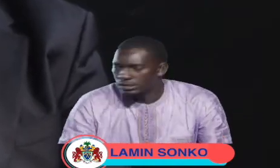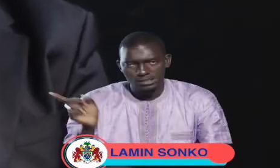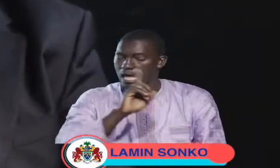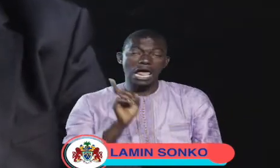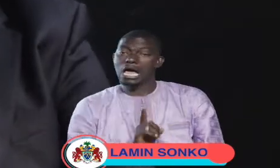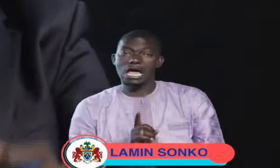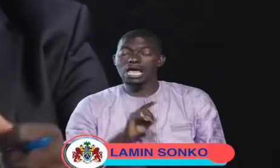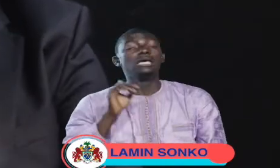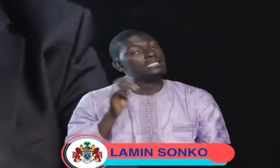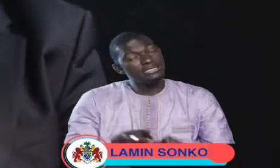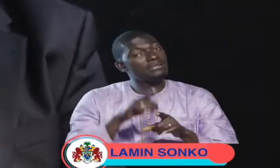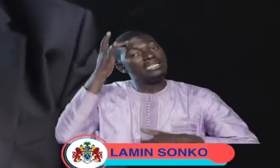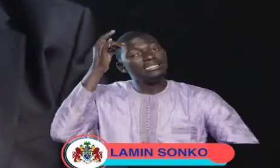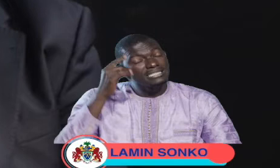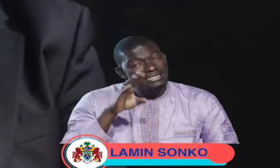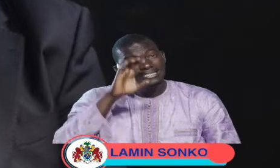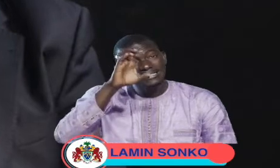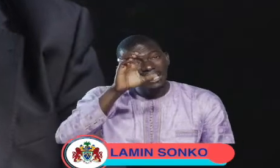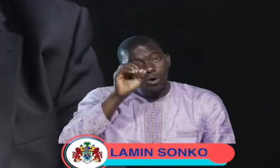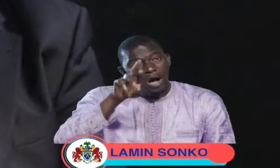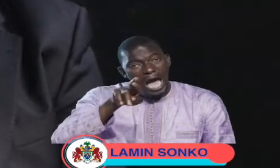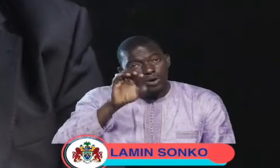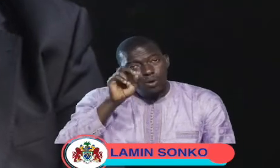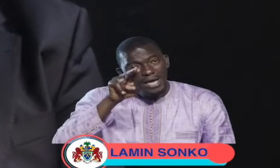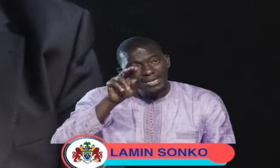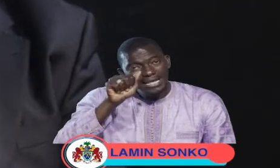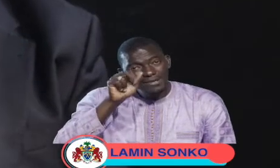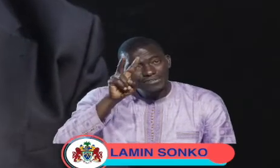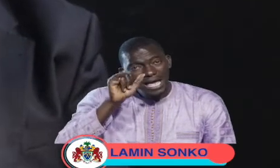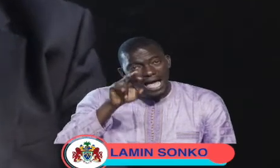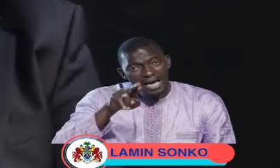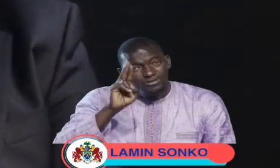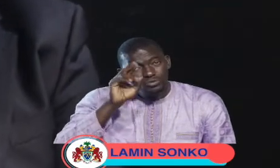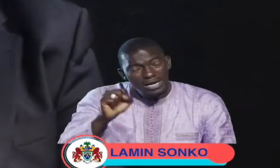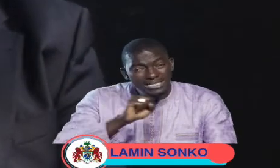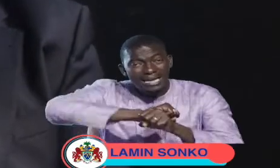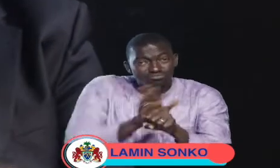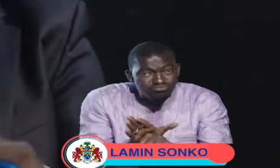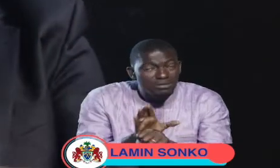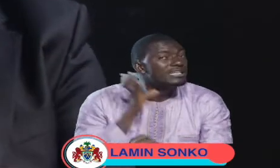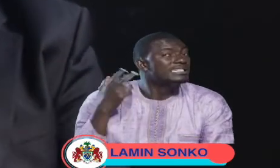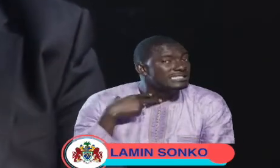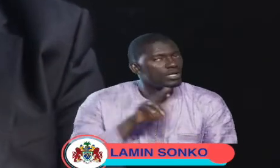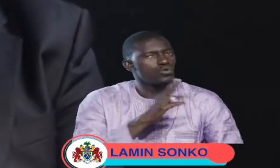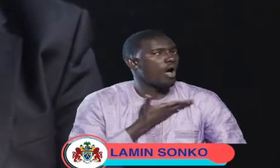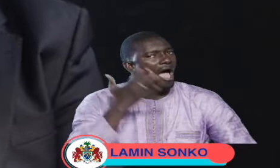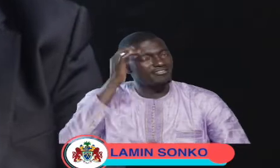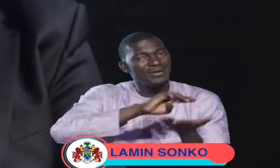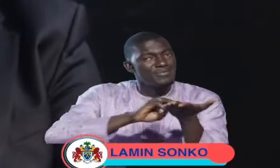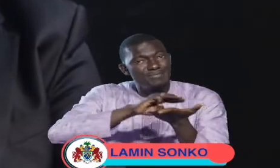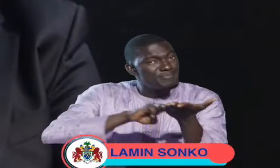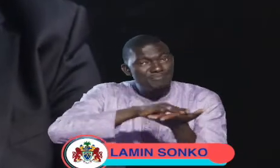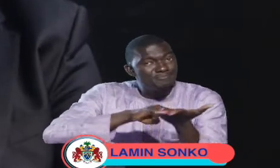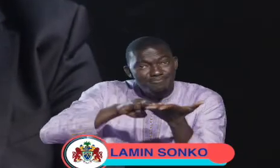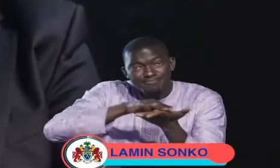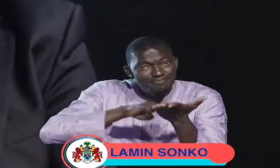es mu do de mu na danu ci kaw non fo nga def dankan dankan dankan dag nga daw dugal ni nga jaar ni nga dugal ñu fu nekk lolu mu ci ñu ci kaam ñu